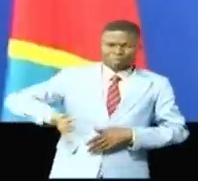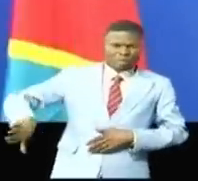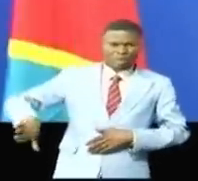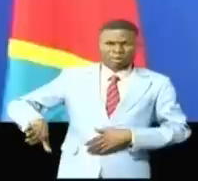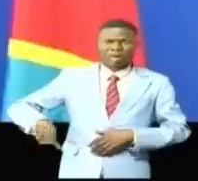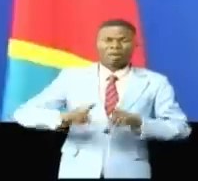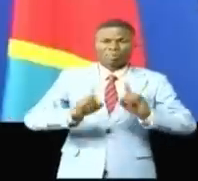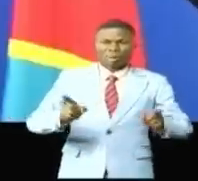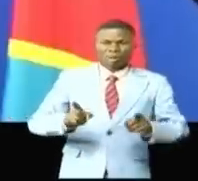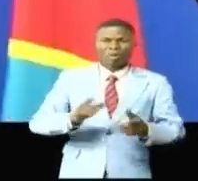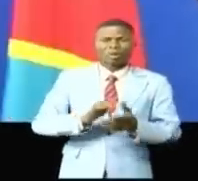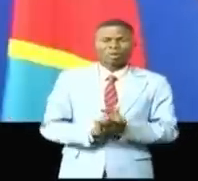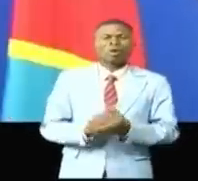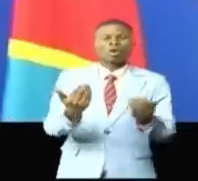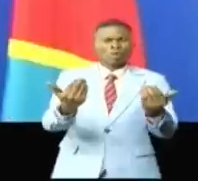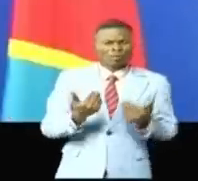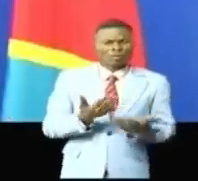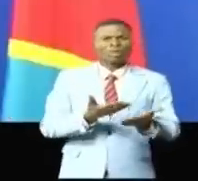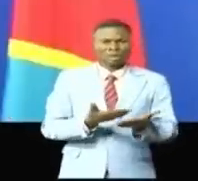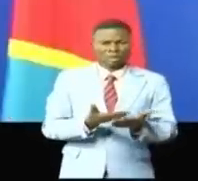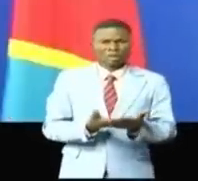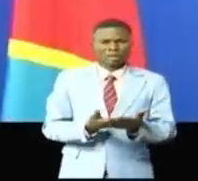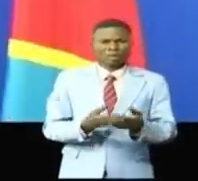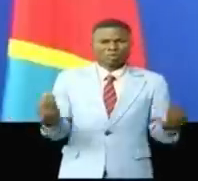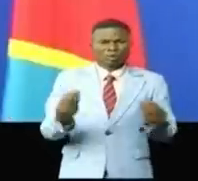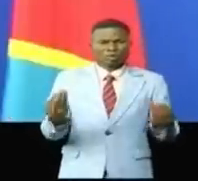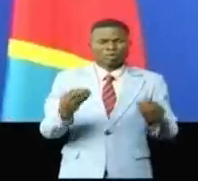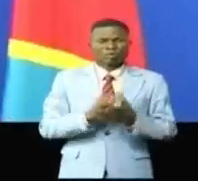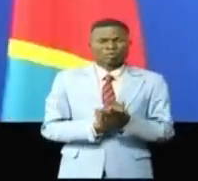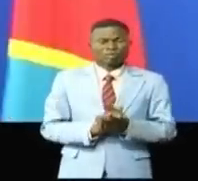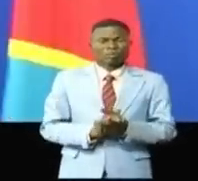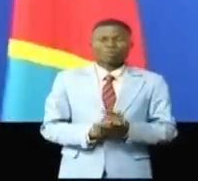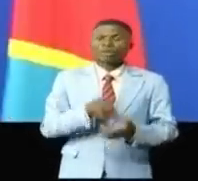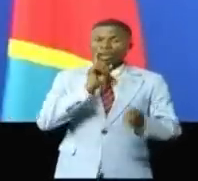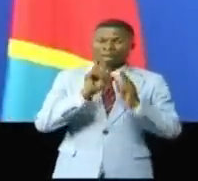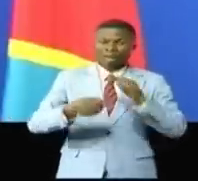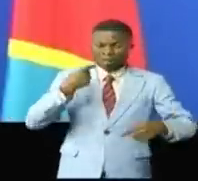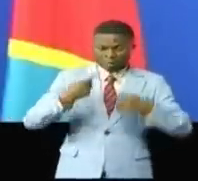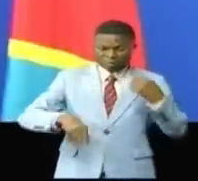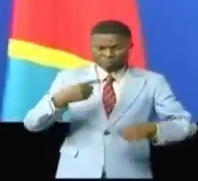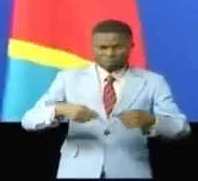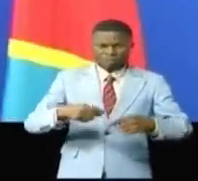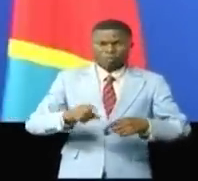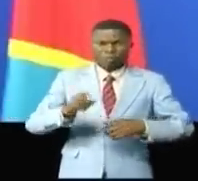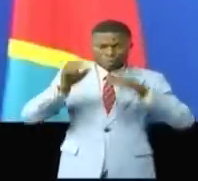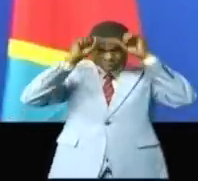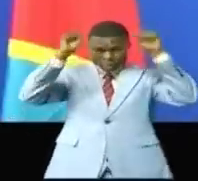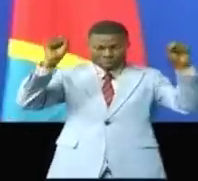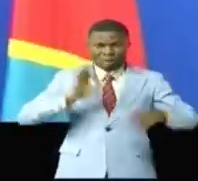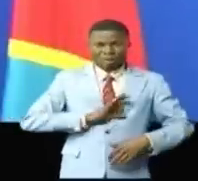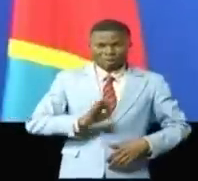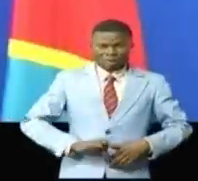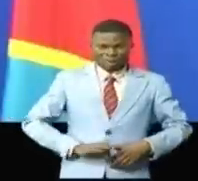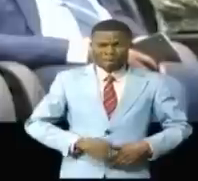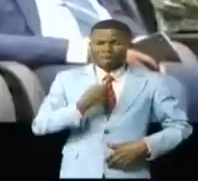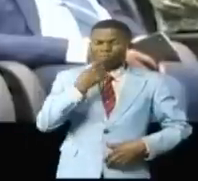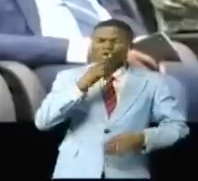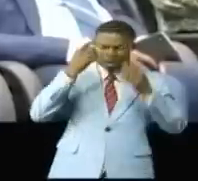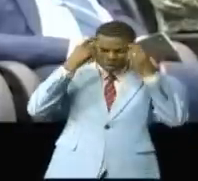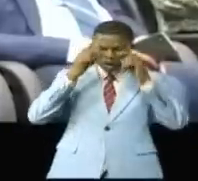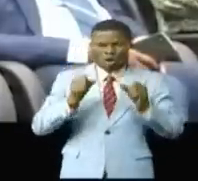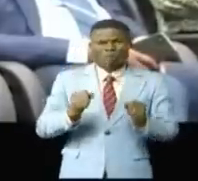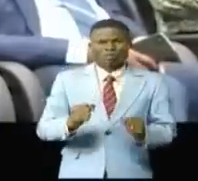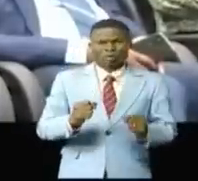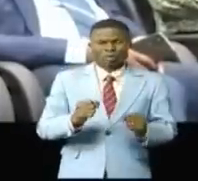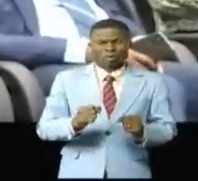mais il y a toujours une volonté. Il y a une discussion avec Salamaki président, tu sais que Diazala qui est très ferme